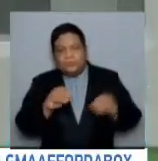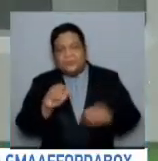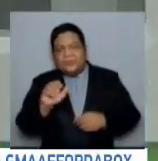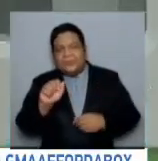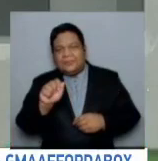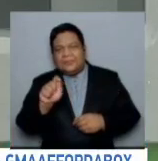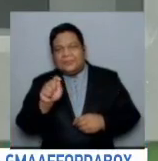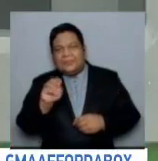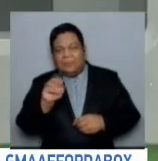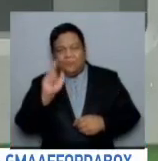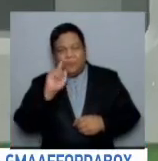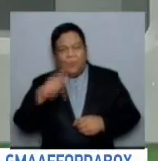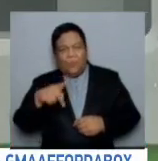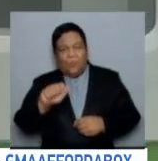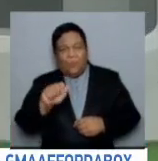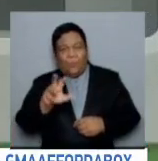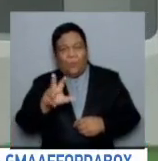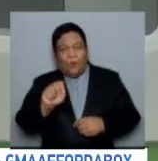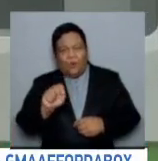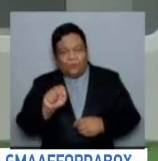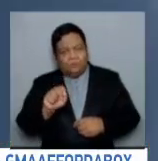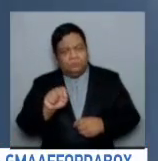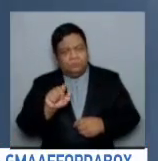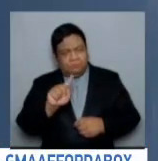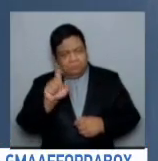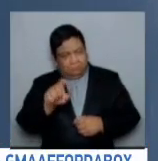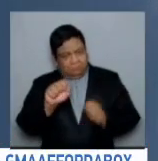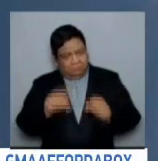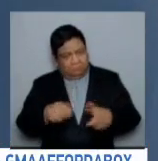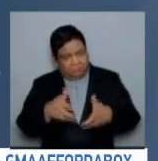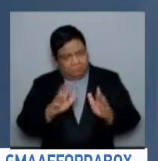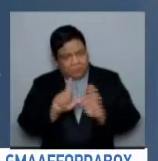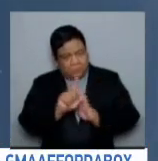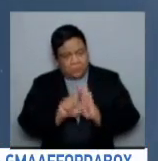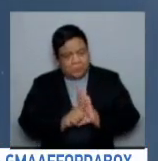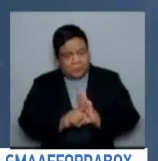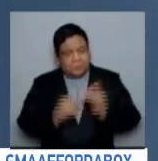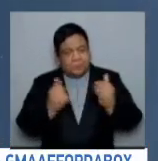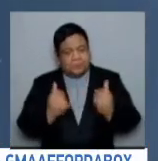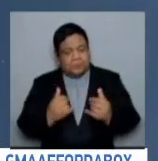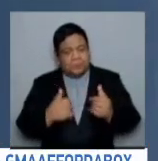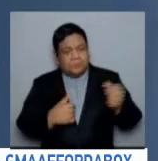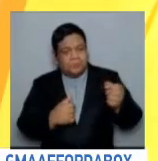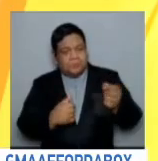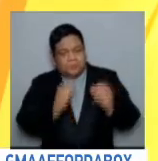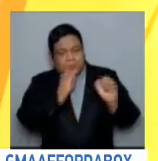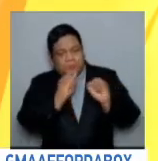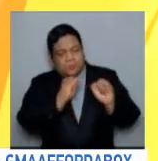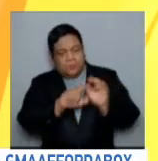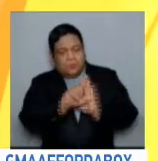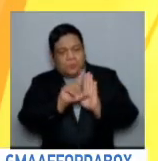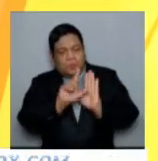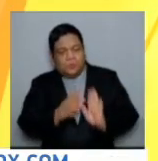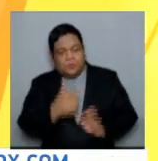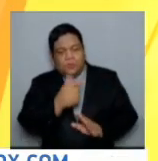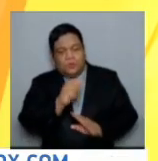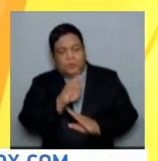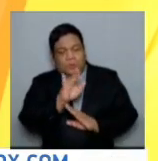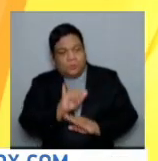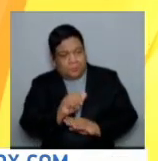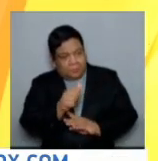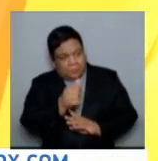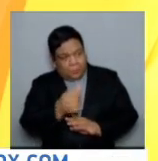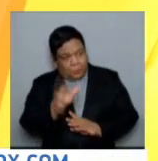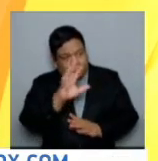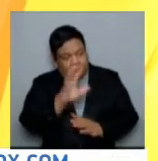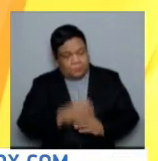batas? Yan po ang pag-uusapan natin kasama ang ating kapuso sa batas, si Attorney Gabby Concepcion. Good morning, Attorney Gabby! Magandang